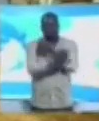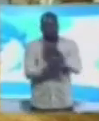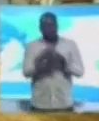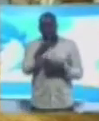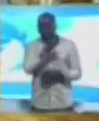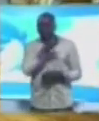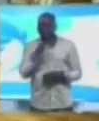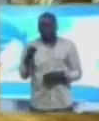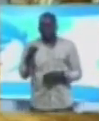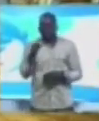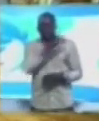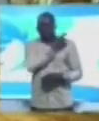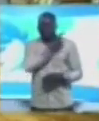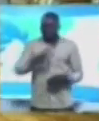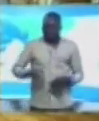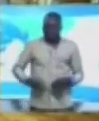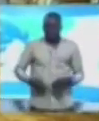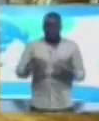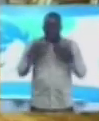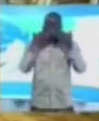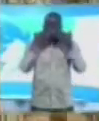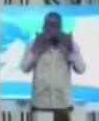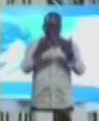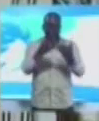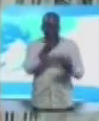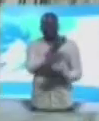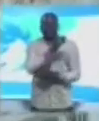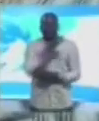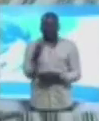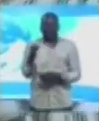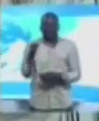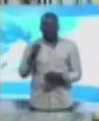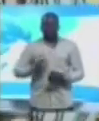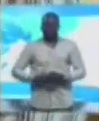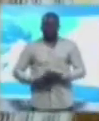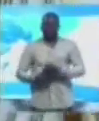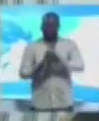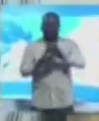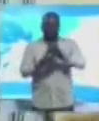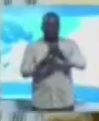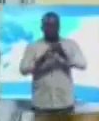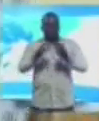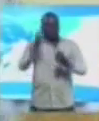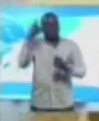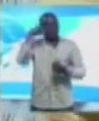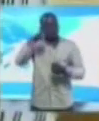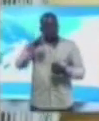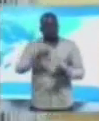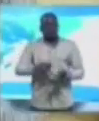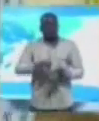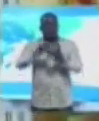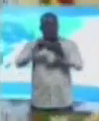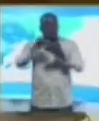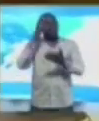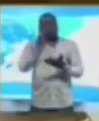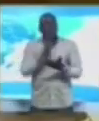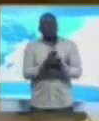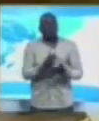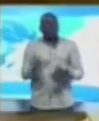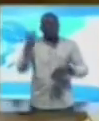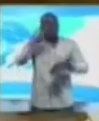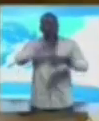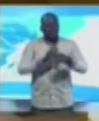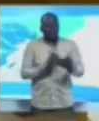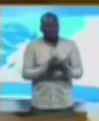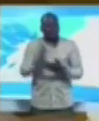Faso. La diplomate a aussi remercié le Burkina Faso de son soutien incessant pour la levée du blocus imposé par les